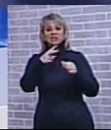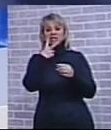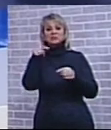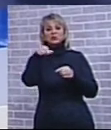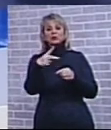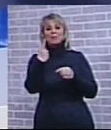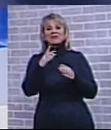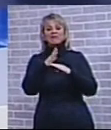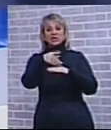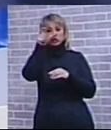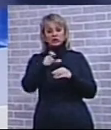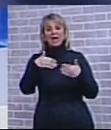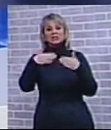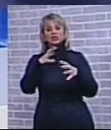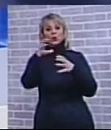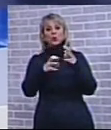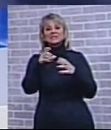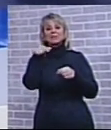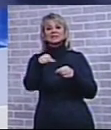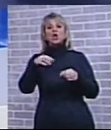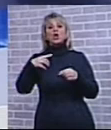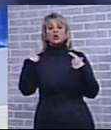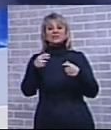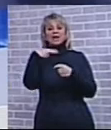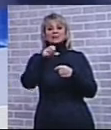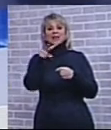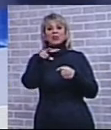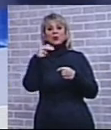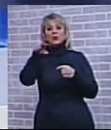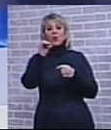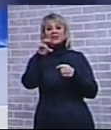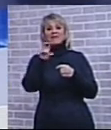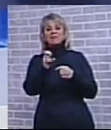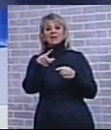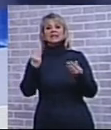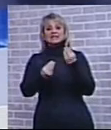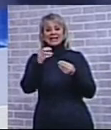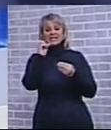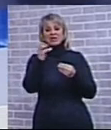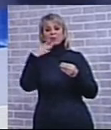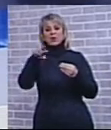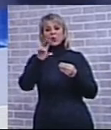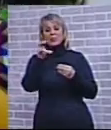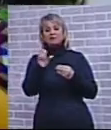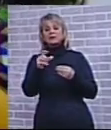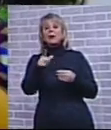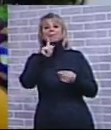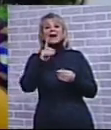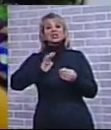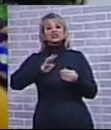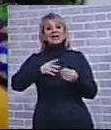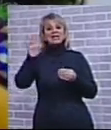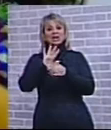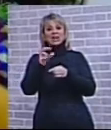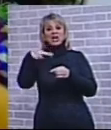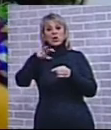эпизод первого выхода человека в открытый космос. Летчика-космонавта Алексея Леонова и сыграл Евгений Миронов. Пока ждали